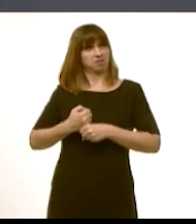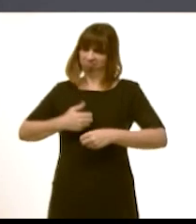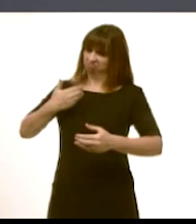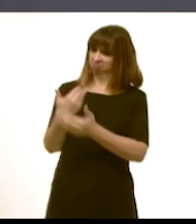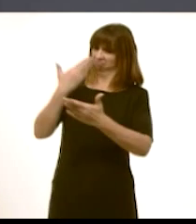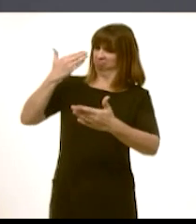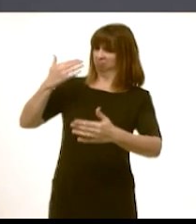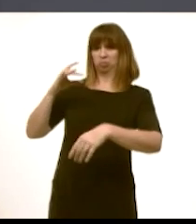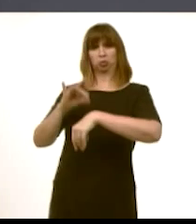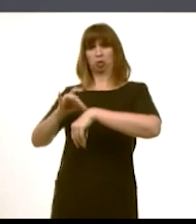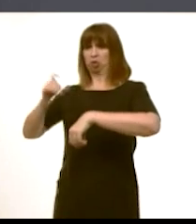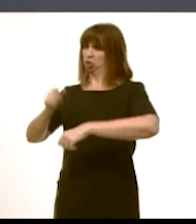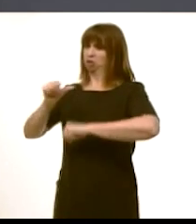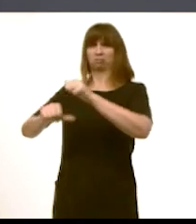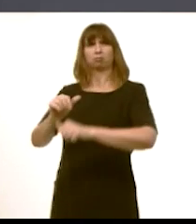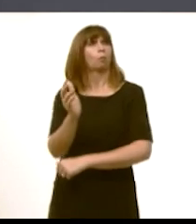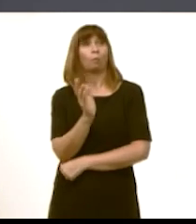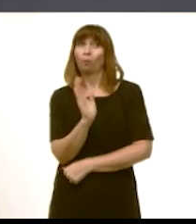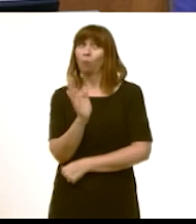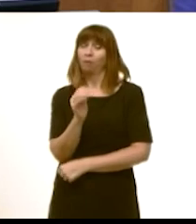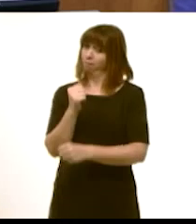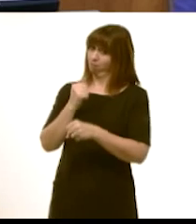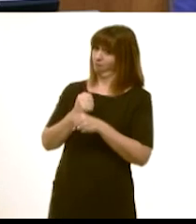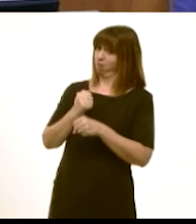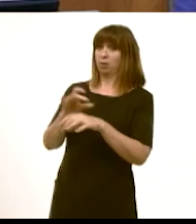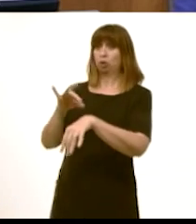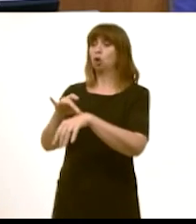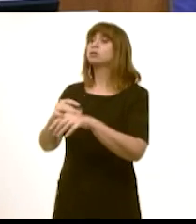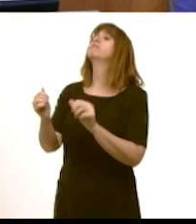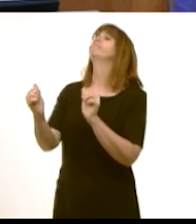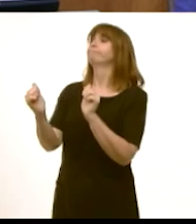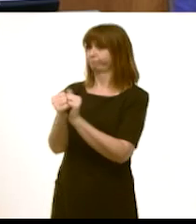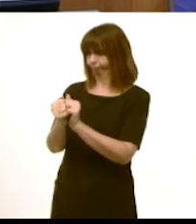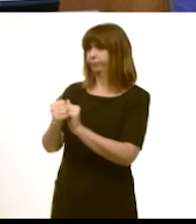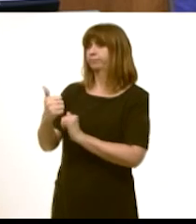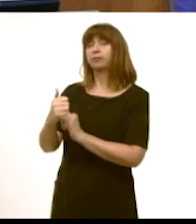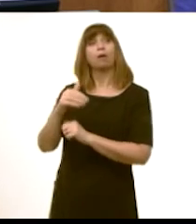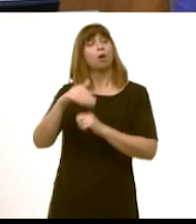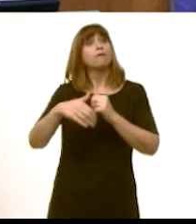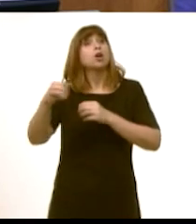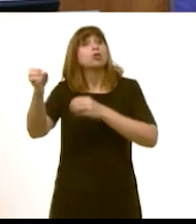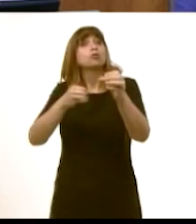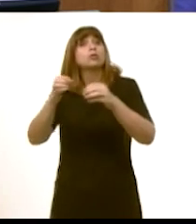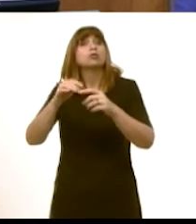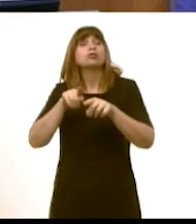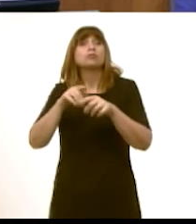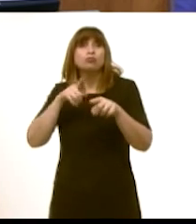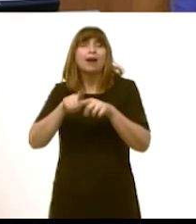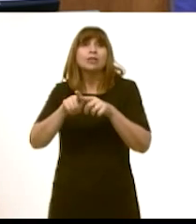a'r Llywodraeth. Yn un ar recrwtio mewn ardaloedd gwledig, wan ni dal wrth gwrs i weithio gyda'r Bwrdd Iechyd ynglyn â